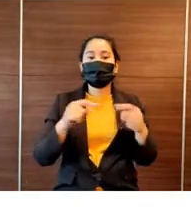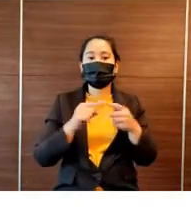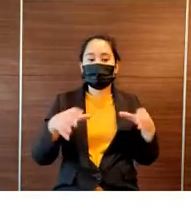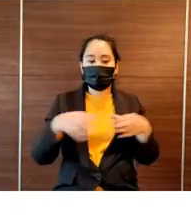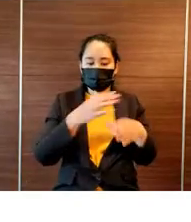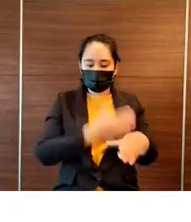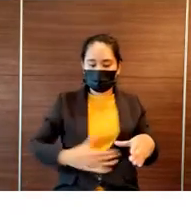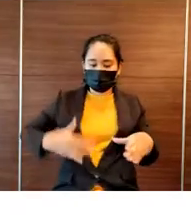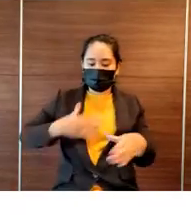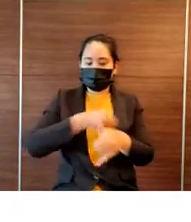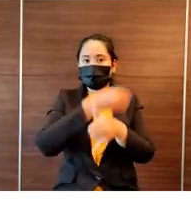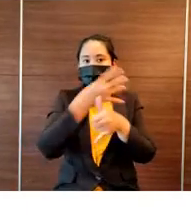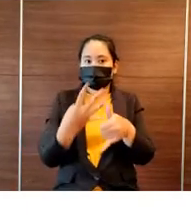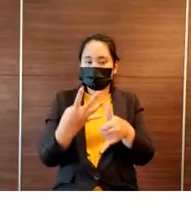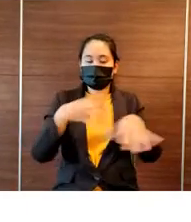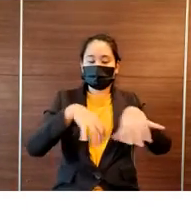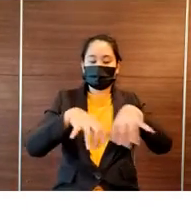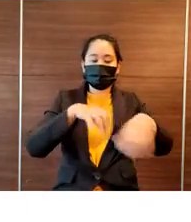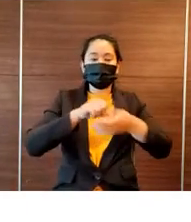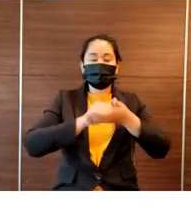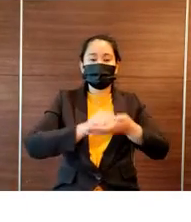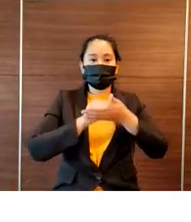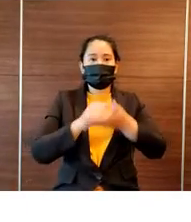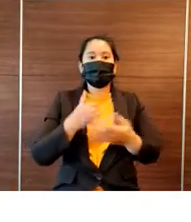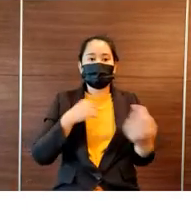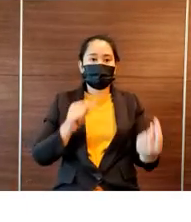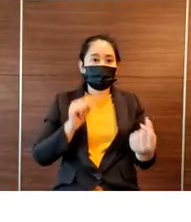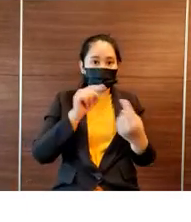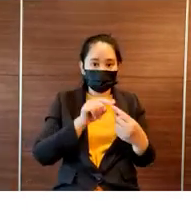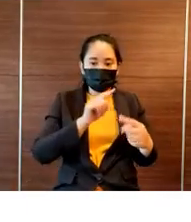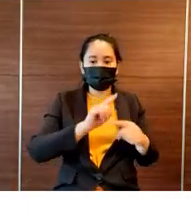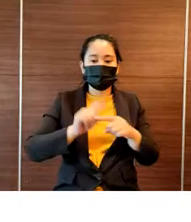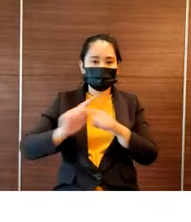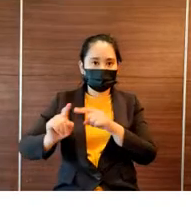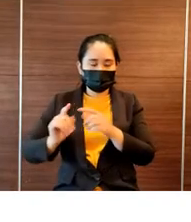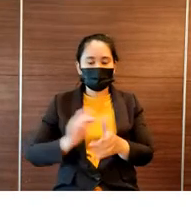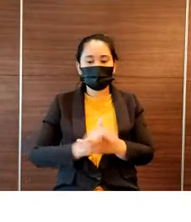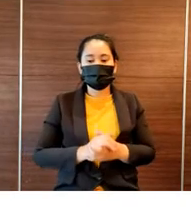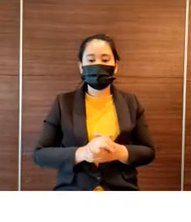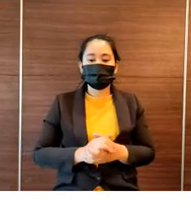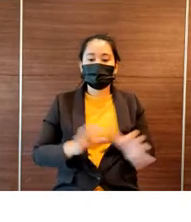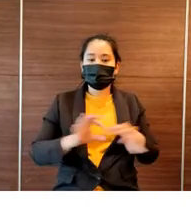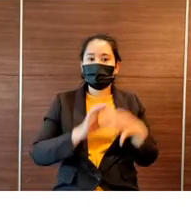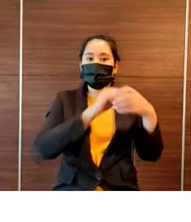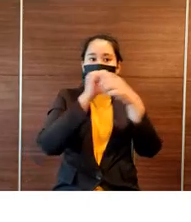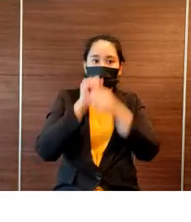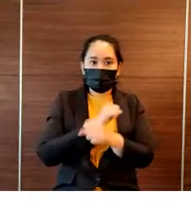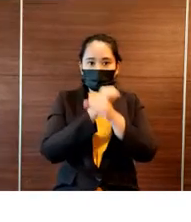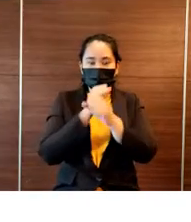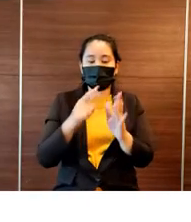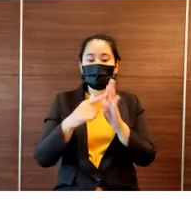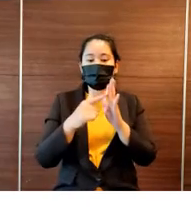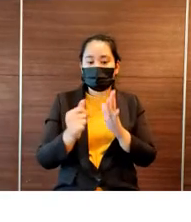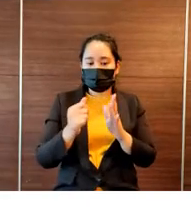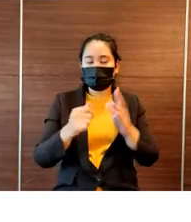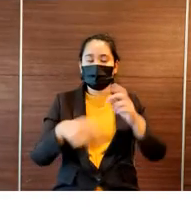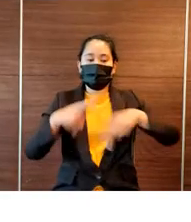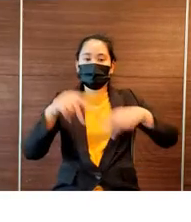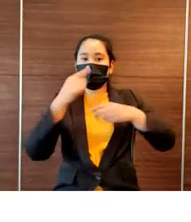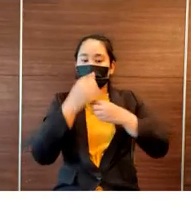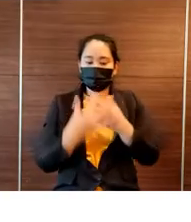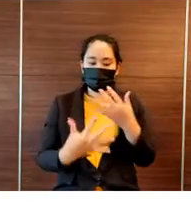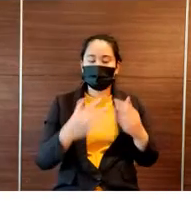ายทางเพศแล้วก็จัดบริการทางด้านสุขภาพในการเข้าถึงบริการด้านการป้องกันการติดเชื้อชีวีด้วยเอาถึงการตรวจเลือดด้ว